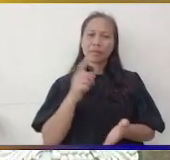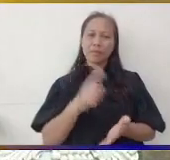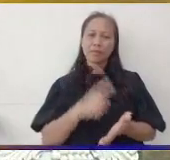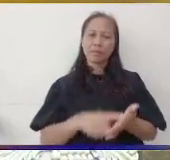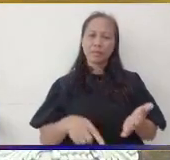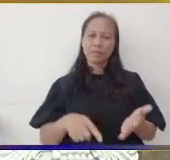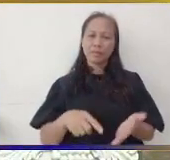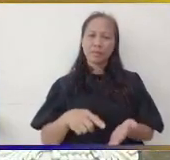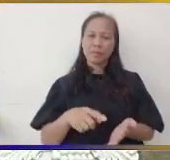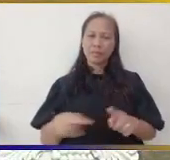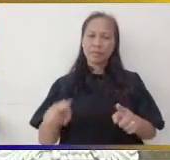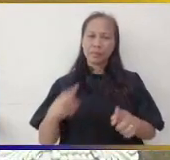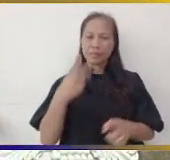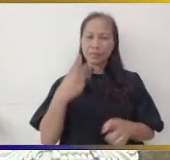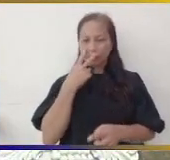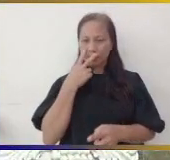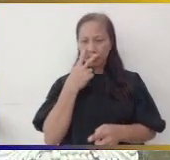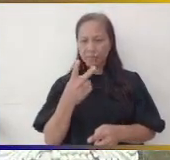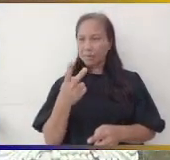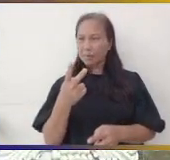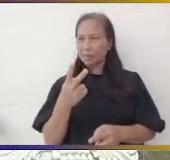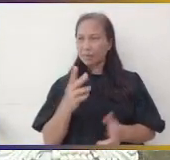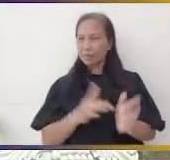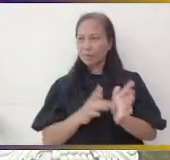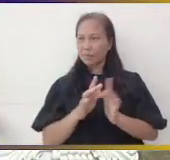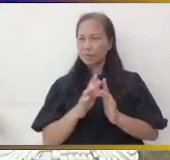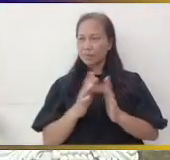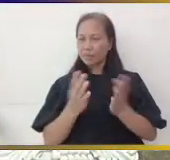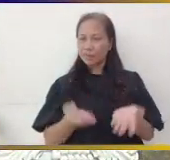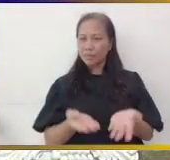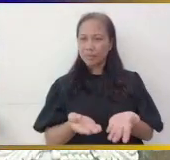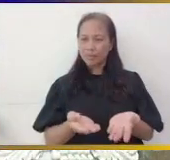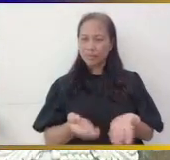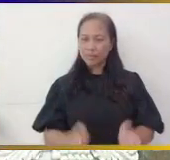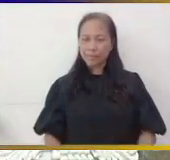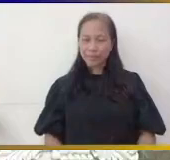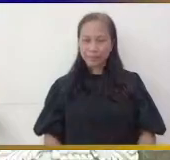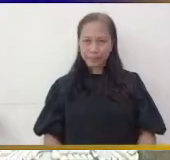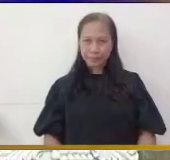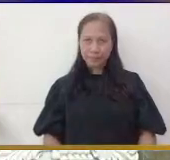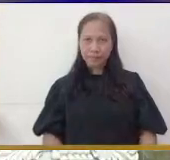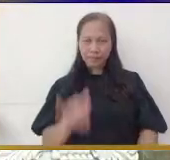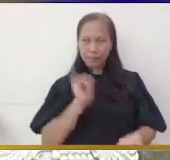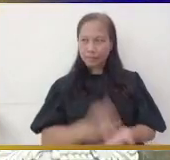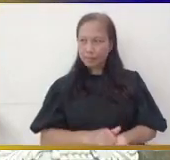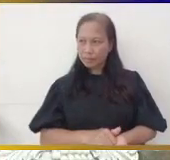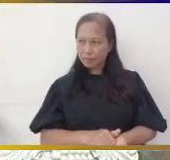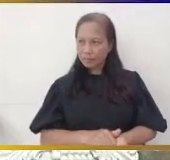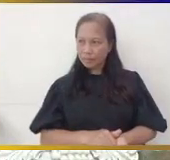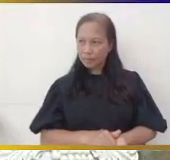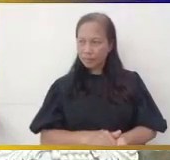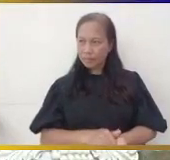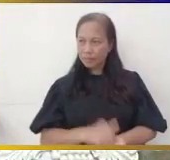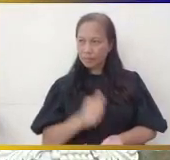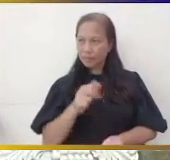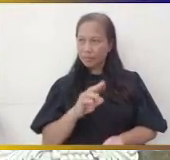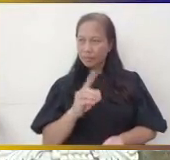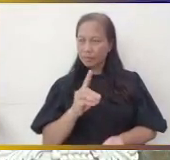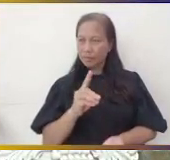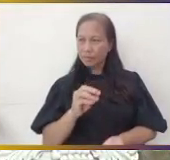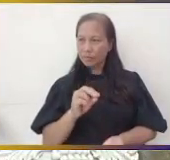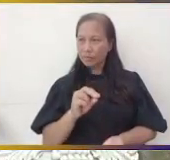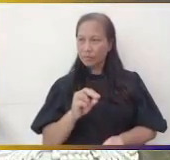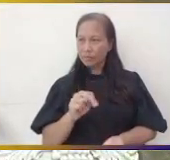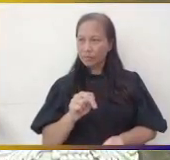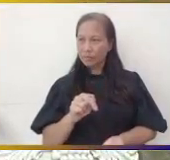history you see now kung titingnan pa natin mga kapatid itong si si si Arnold of bracia also